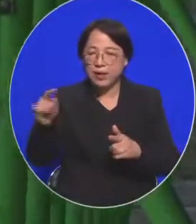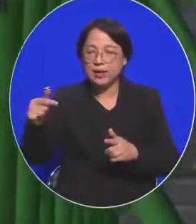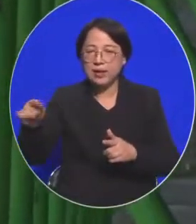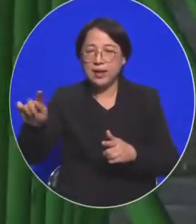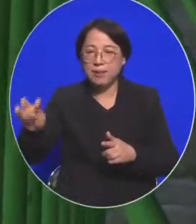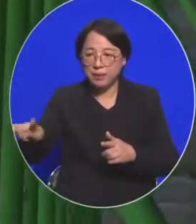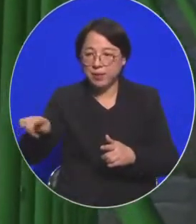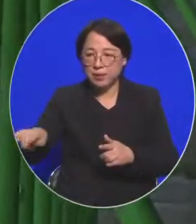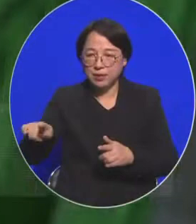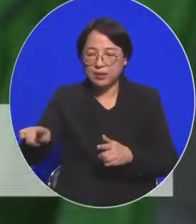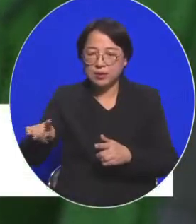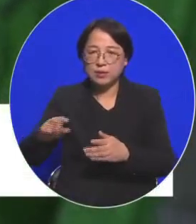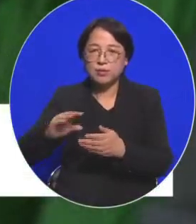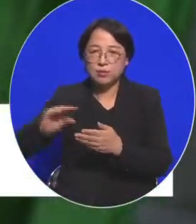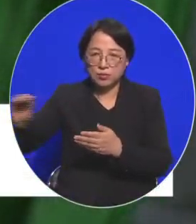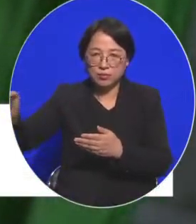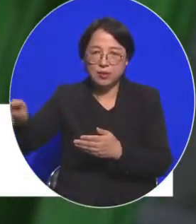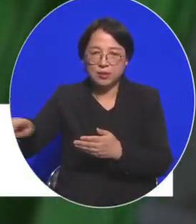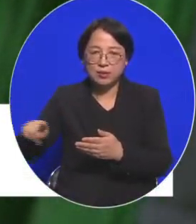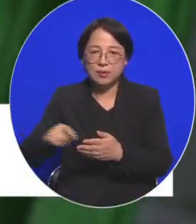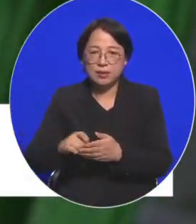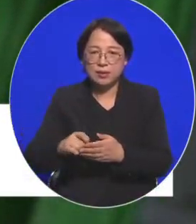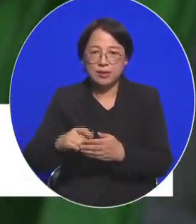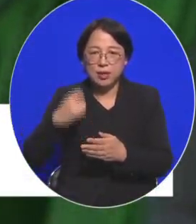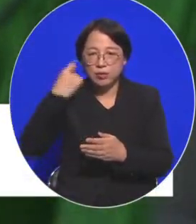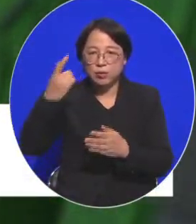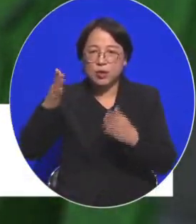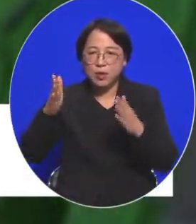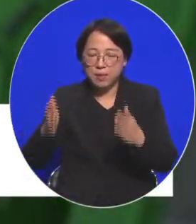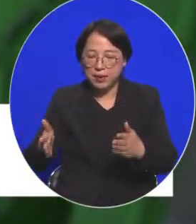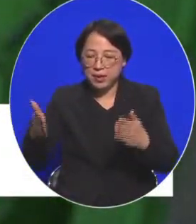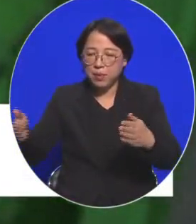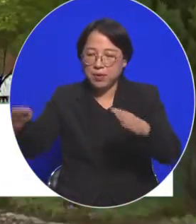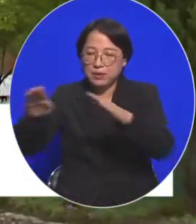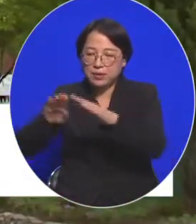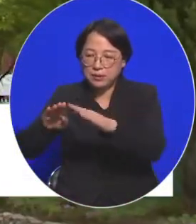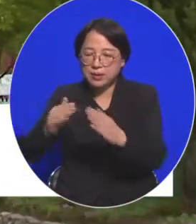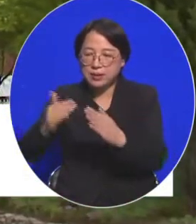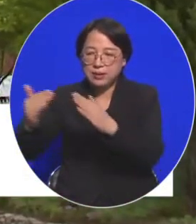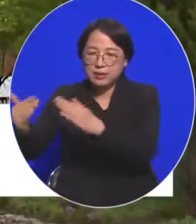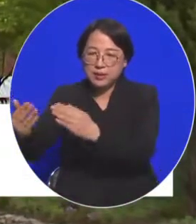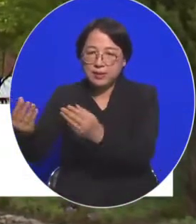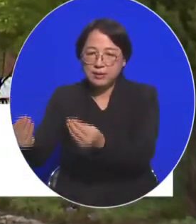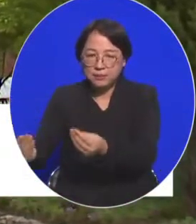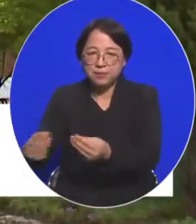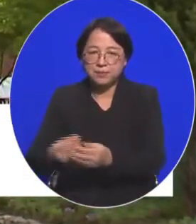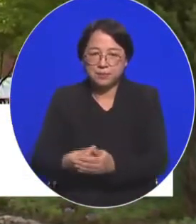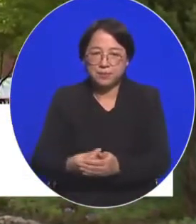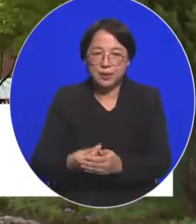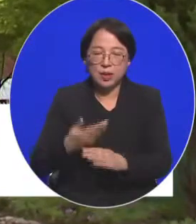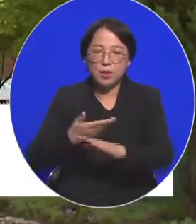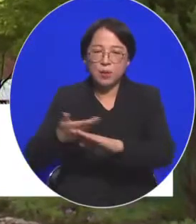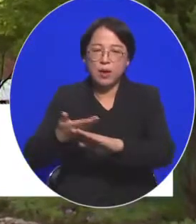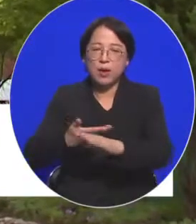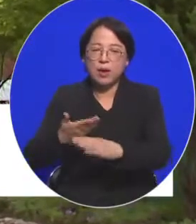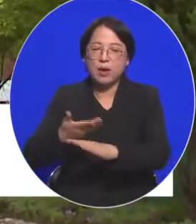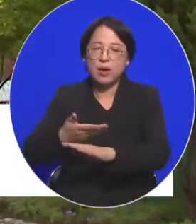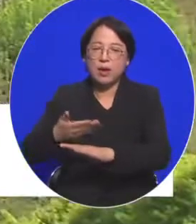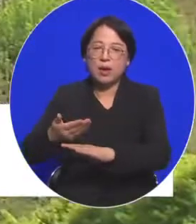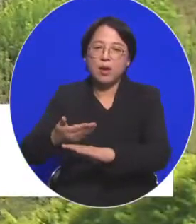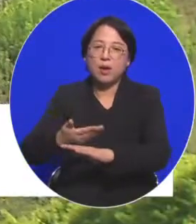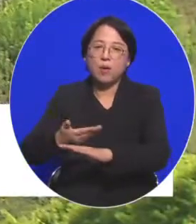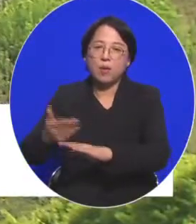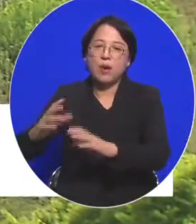출근했습니다. 취임 6개월 만에 한남동 관저 입주가 마무리된 겁니다. 기존의 외교부 장관 공간을 대통령